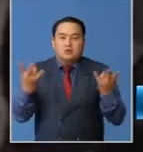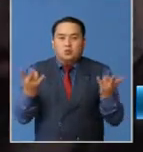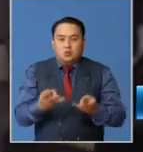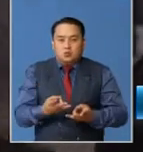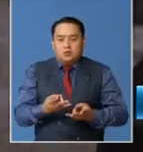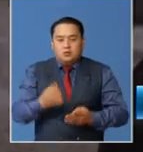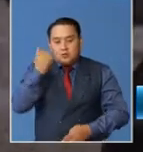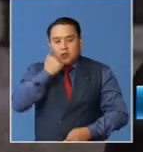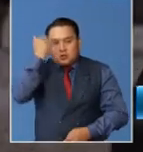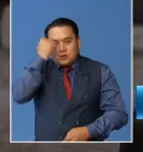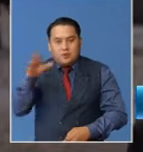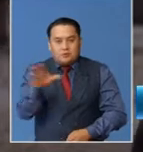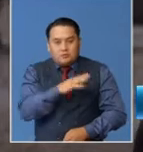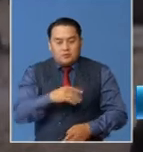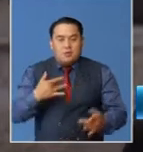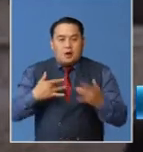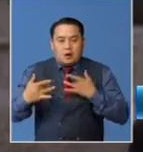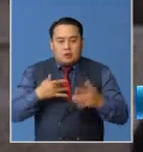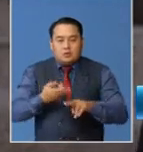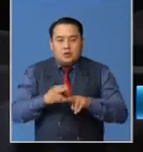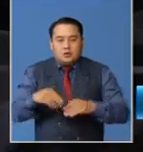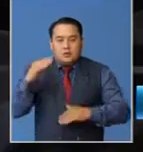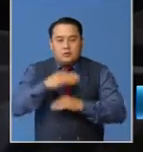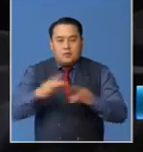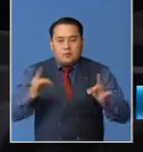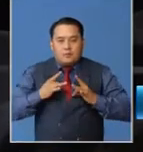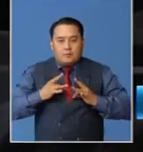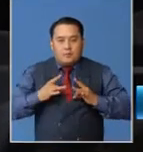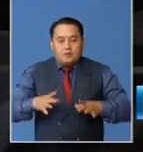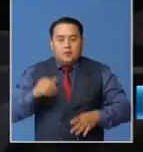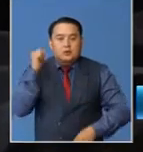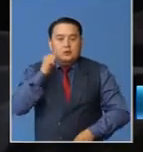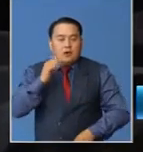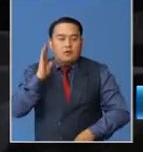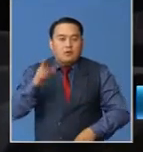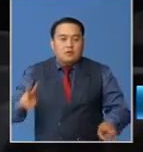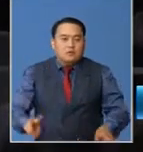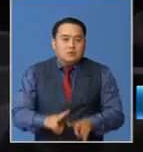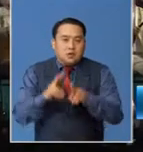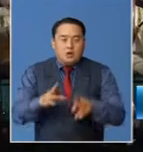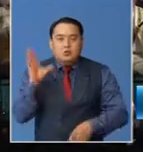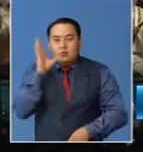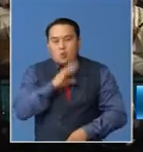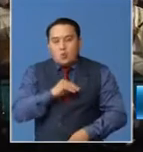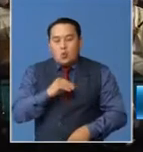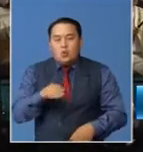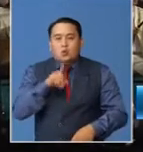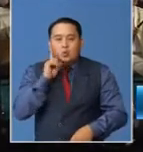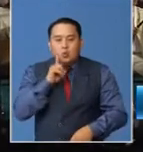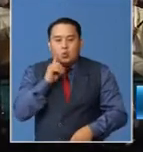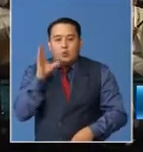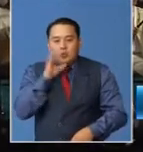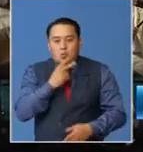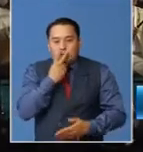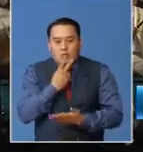необходимо. Спасибо большое всем артистам за этот вечер. Уже завтра лицезреть творчество столичных артистов смогут и юные зрители